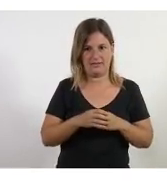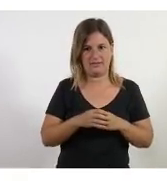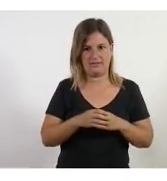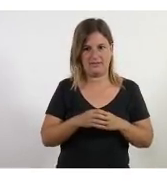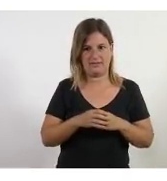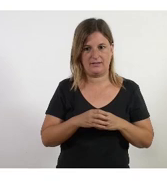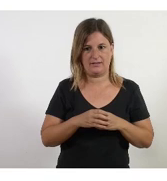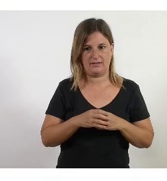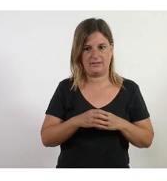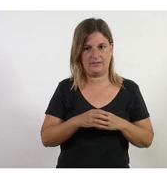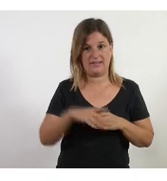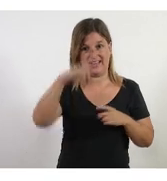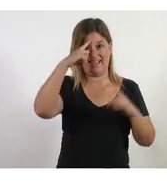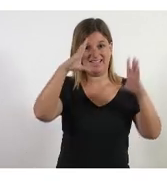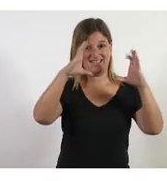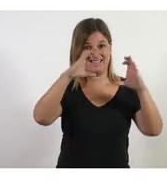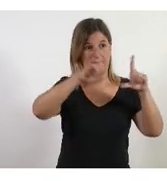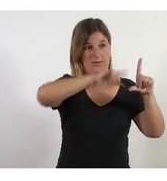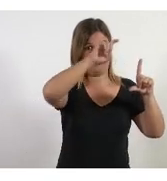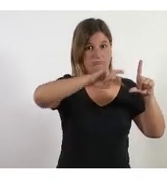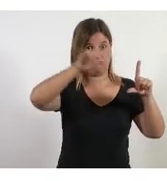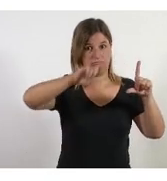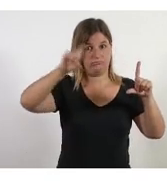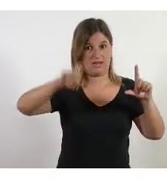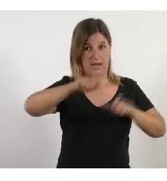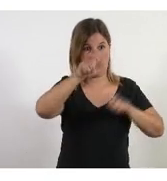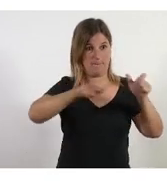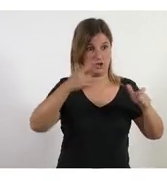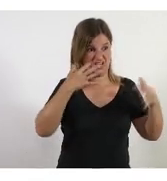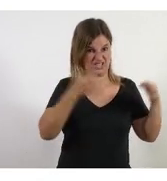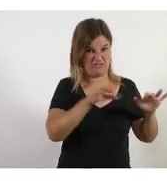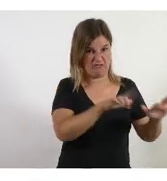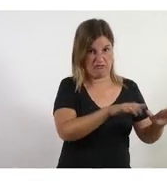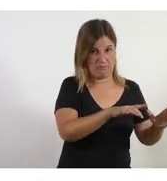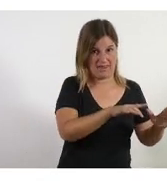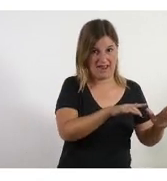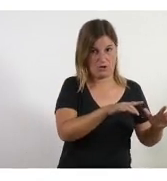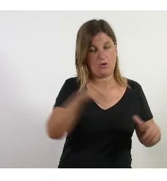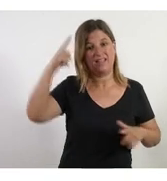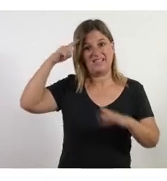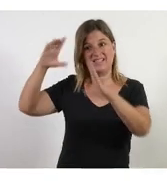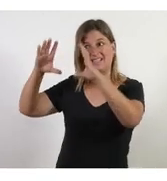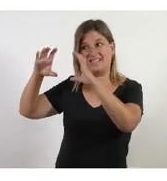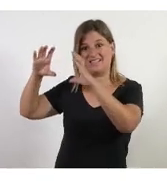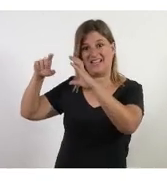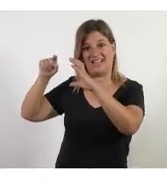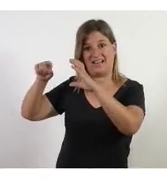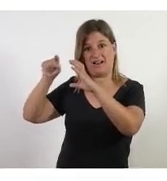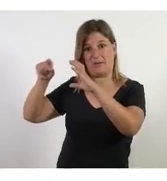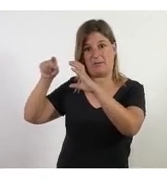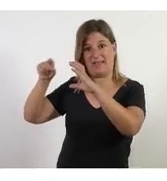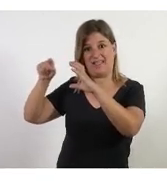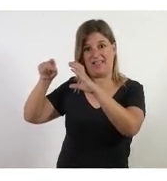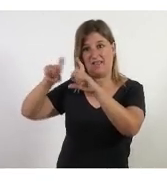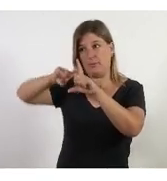L'activitat cerebral que feien les persones que tocaven físicament el piano i l'activitat cerebral de